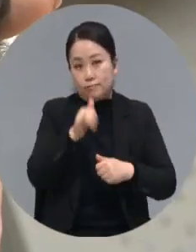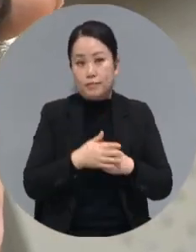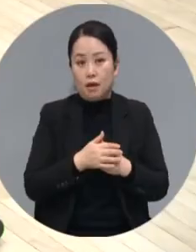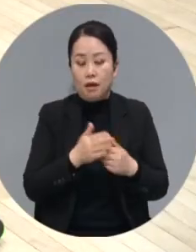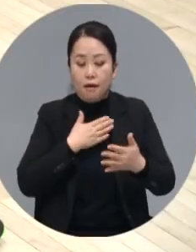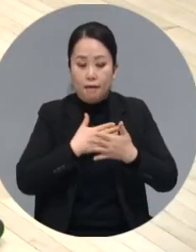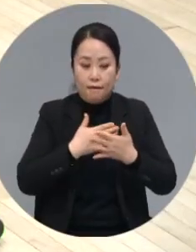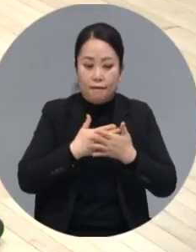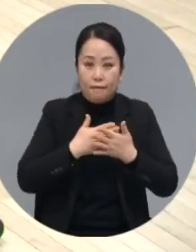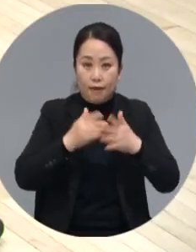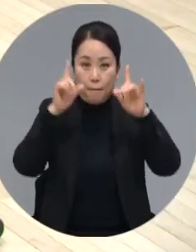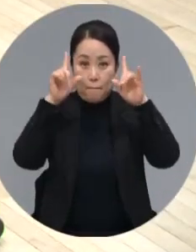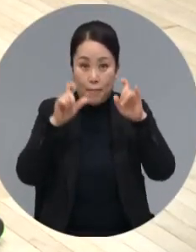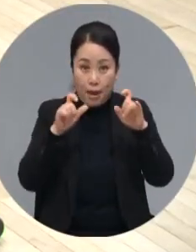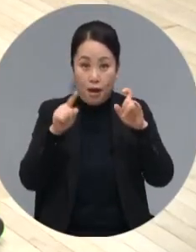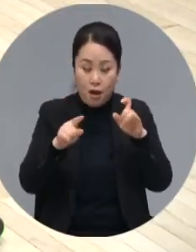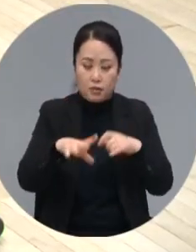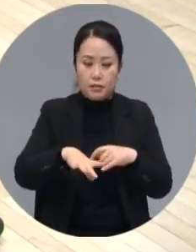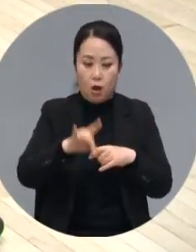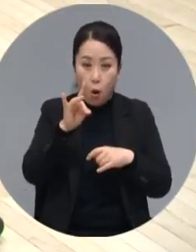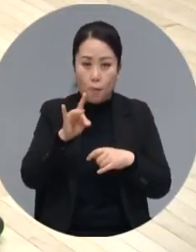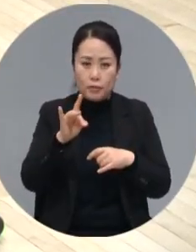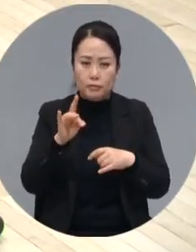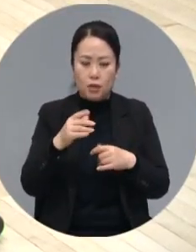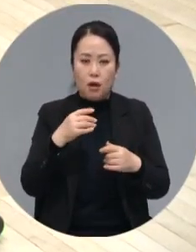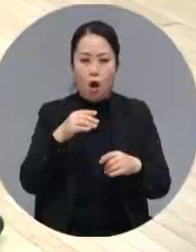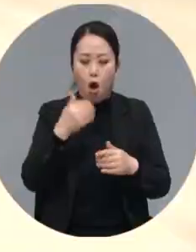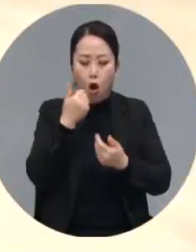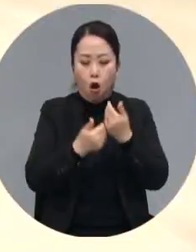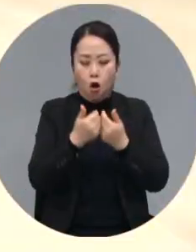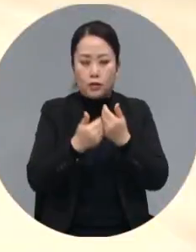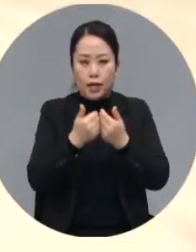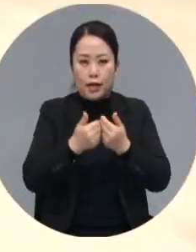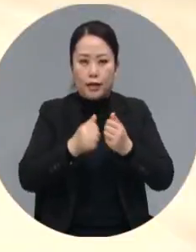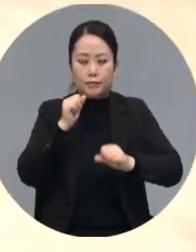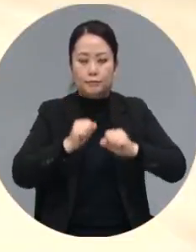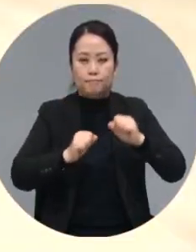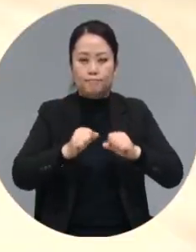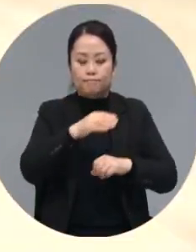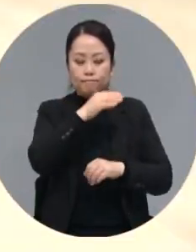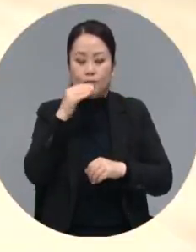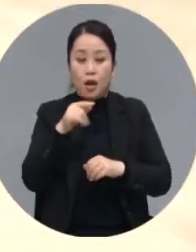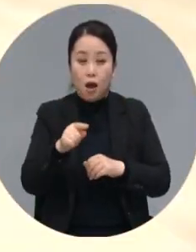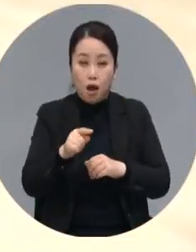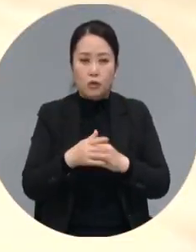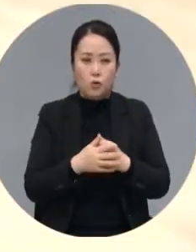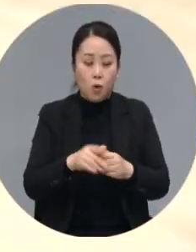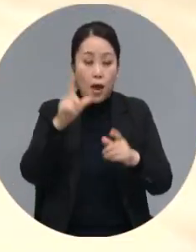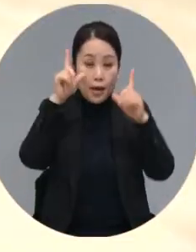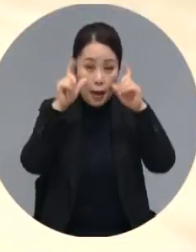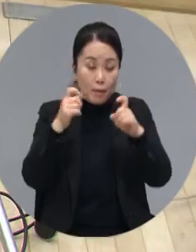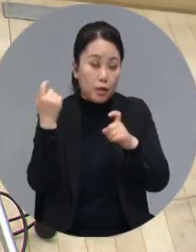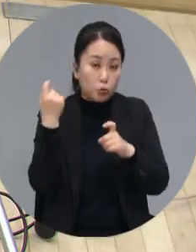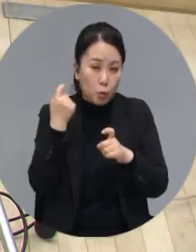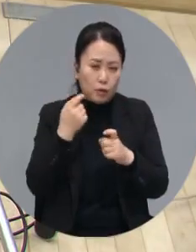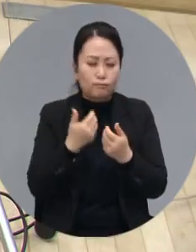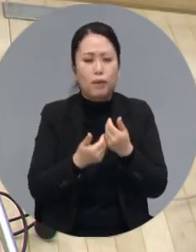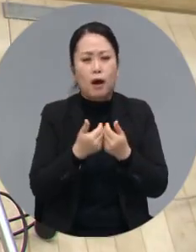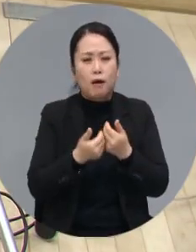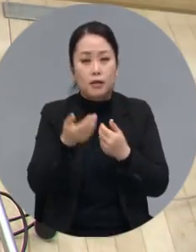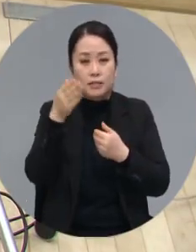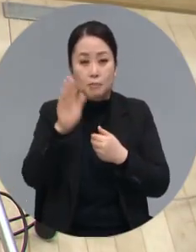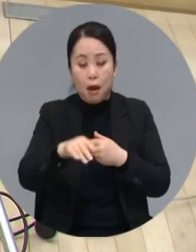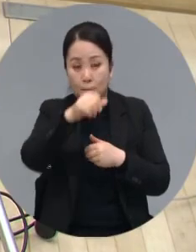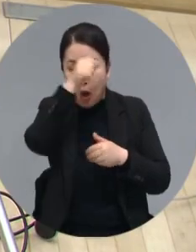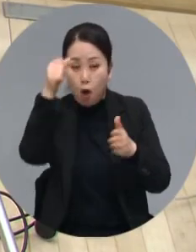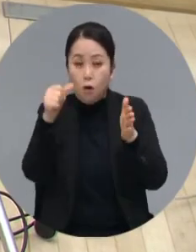떨리는 촬영 순간, 처음 잡아보는 어색한 포즈와 귀에 거슬리는 카메라 셔터 소리지만 평생의